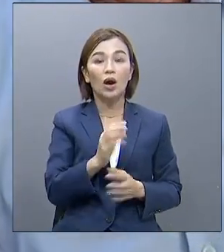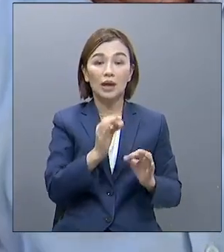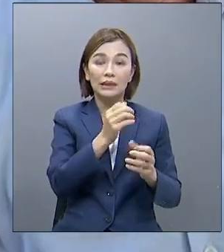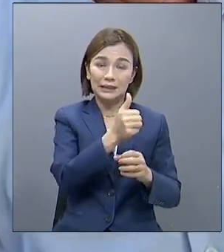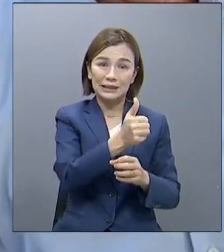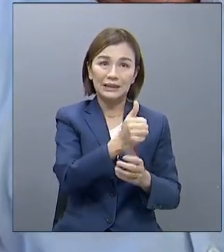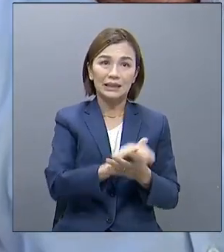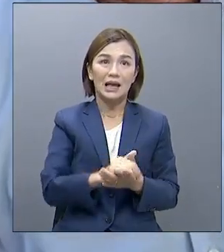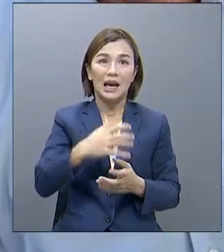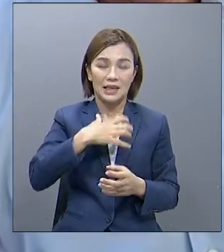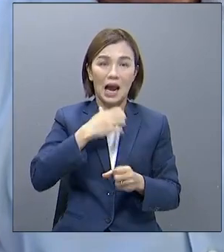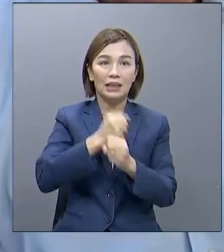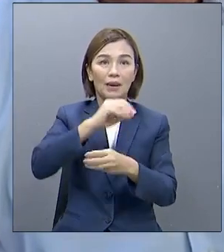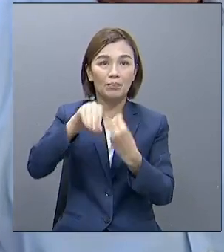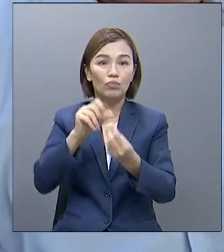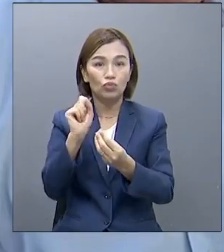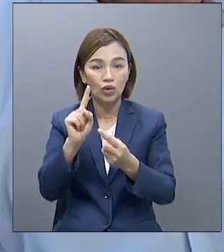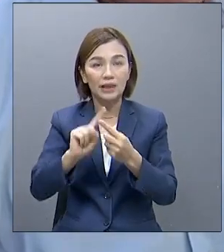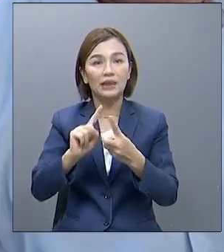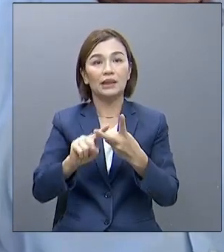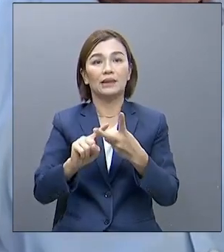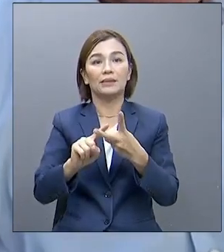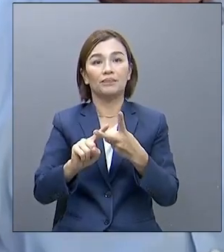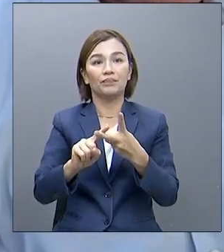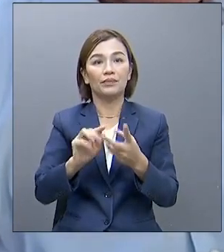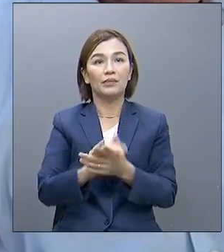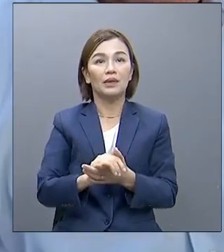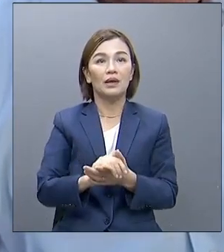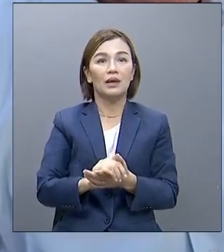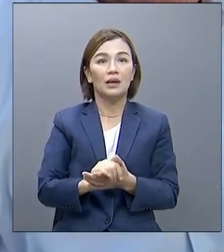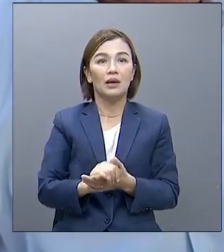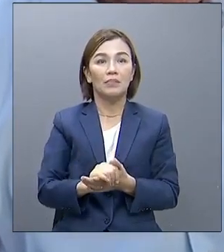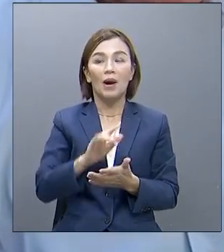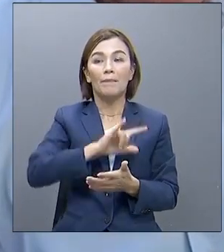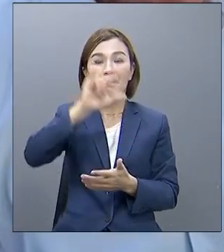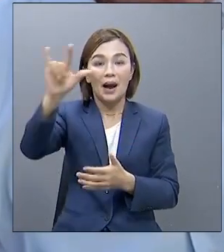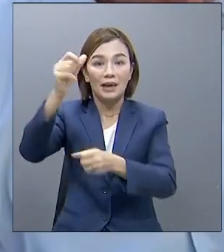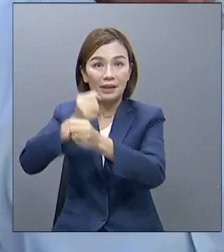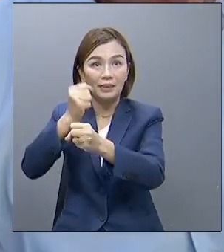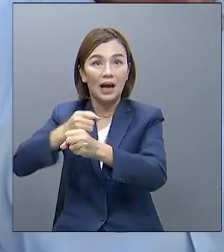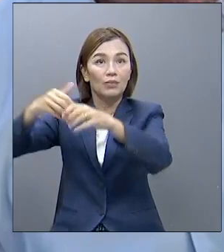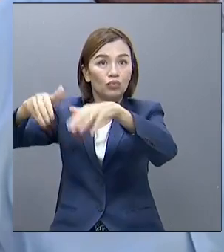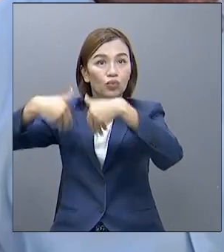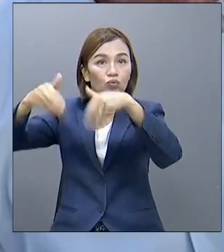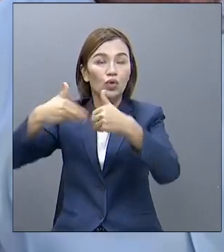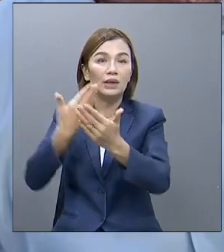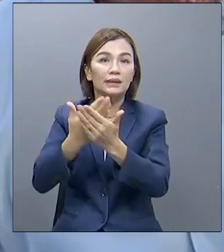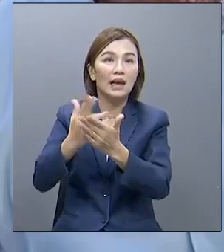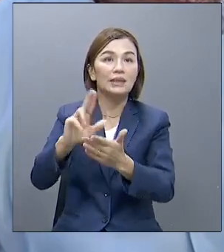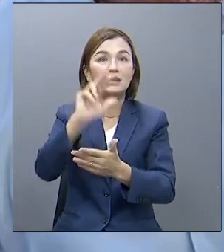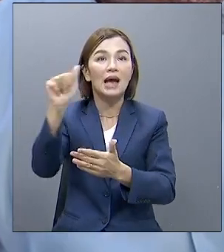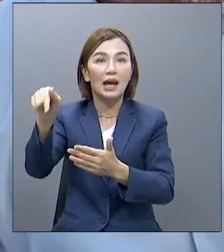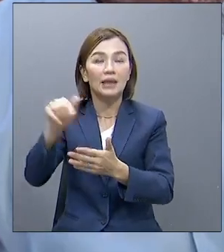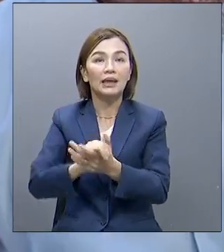ต้องการทำธุรกิจก็มีเพราะว่าเราแบบว่าเราไปทำงานมันได้ตังค์มันก็ได้แต่เราก็ใช้จ่ายกันทุกเดือนใช่ไหมครับเพราะว่าคนอยู่บ้านเข